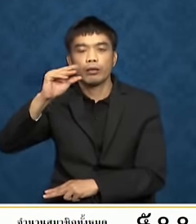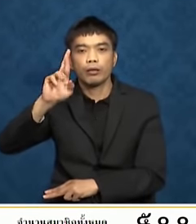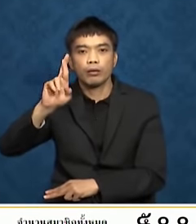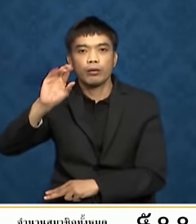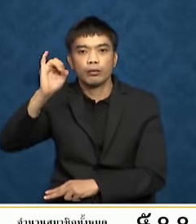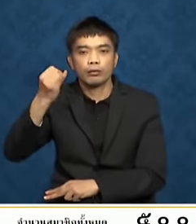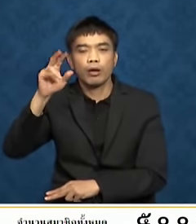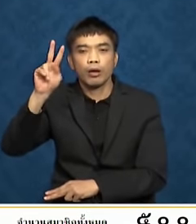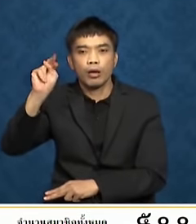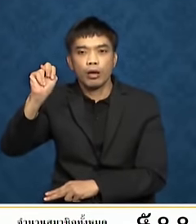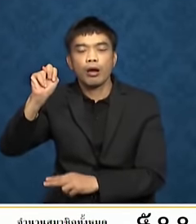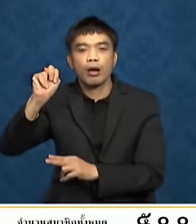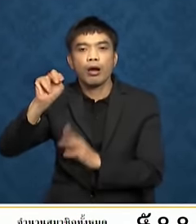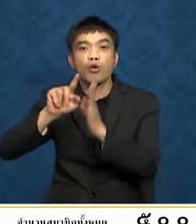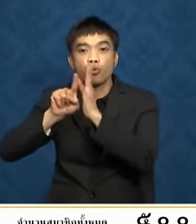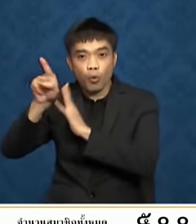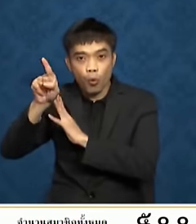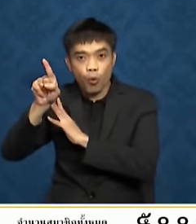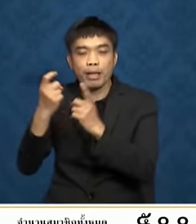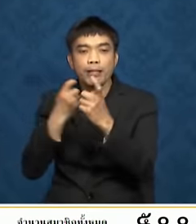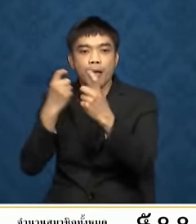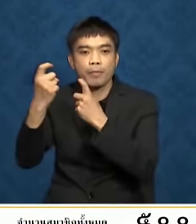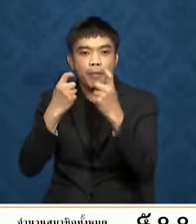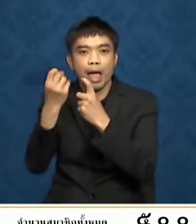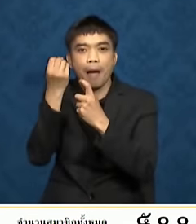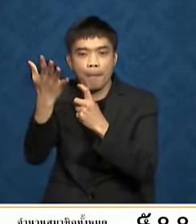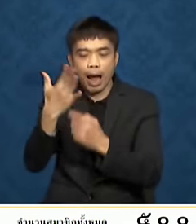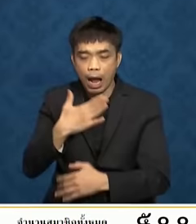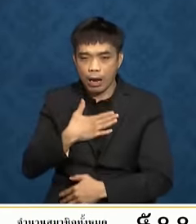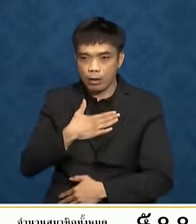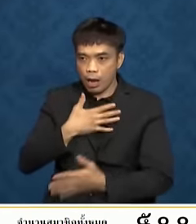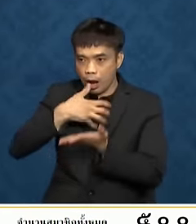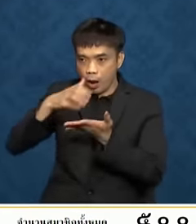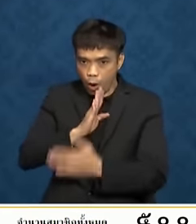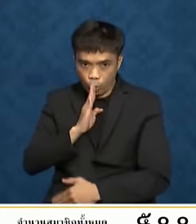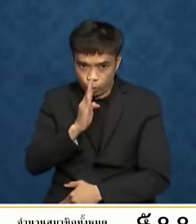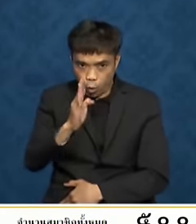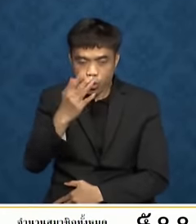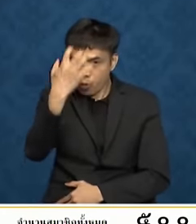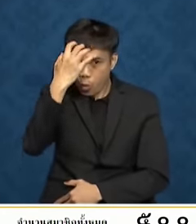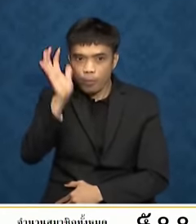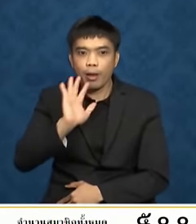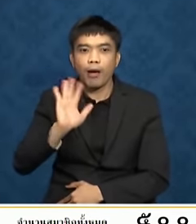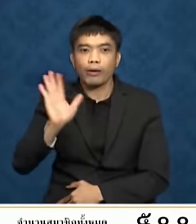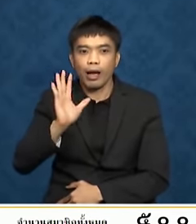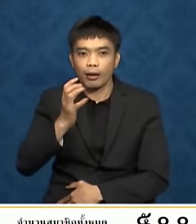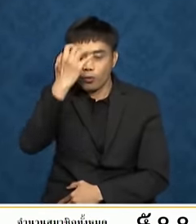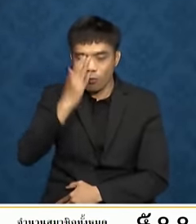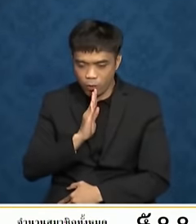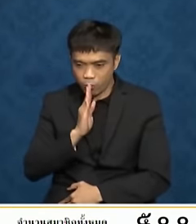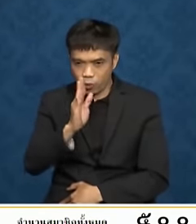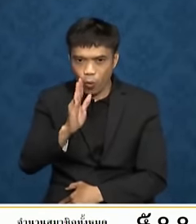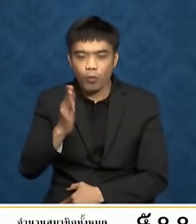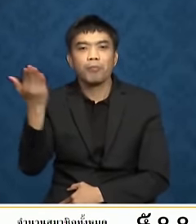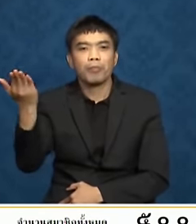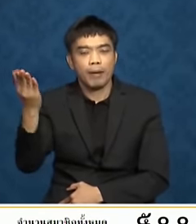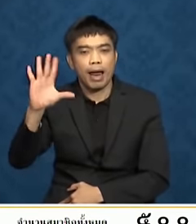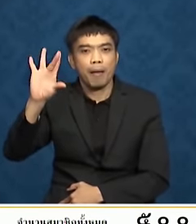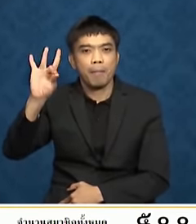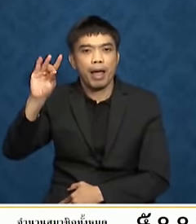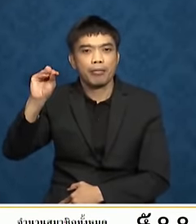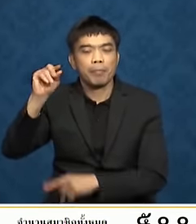เยอะแต่เรียนตรงๆนะครับไม่โกรธกันนะท่านวิโรจอภิปรายทั้งหมดเนี่ย 80%เป็น